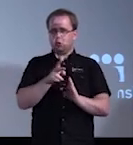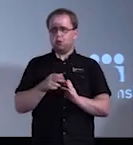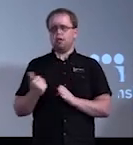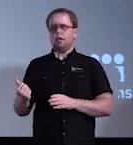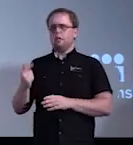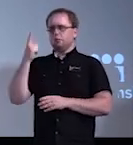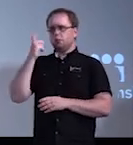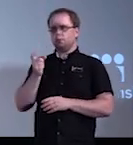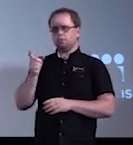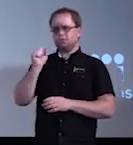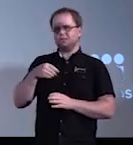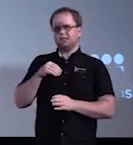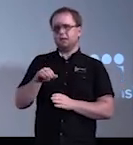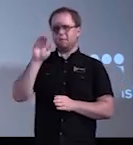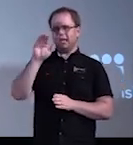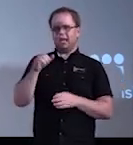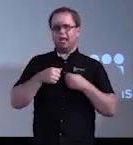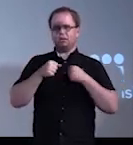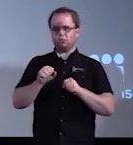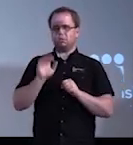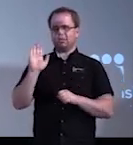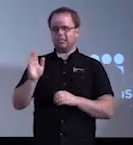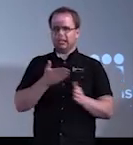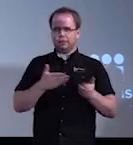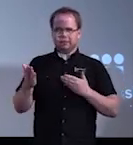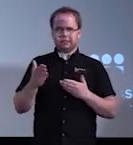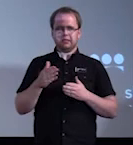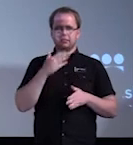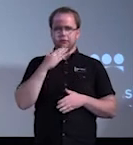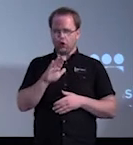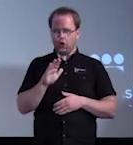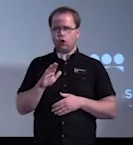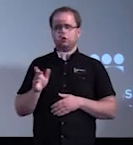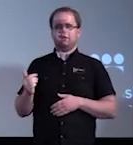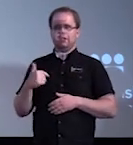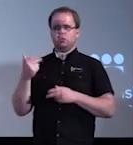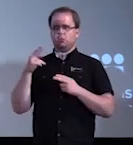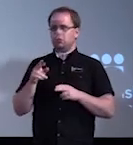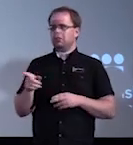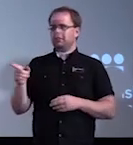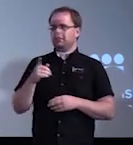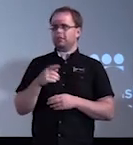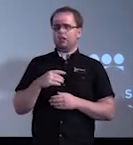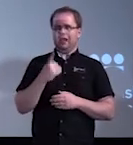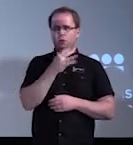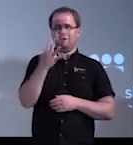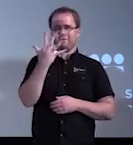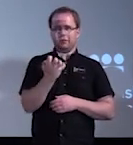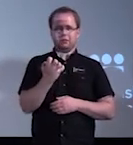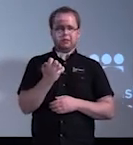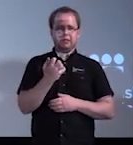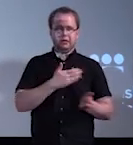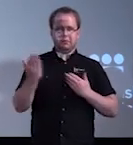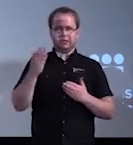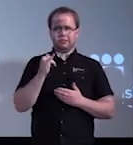ska lägga mycket kraft och energi på ditt remissvar. Så kommer vi bedöma det tillsammans med alla de andra svaren. Ja, det är 150 remissinstanser. Vi